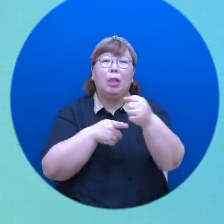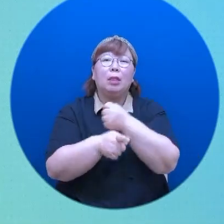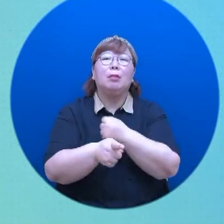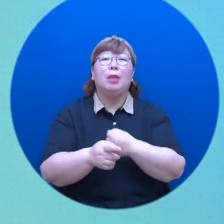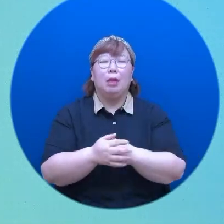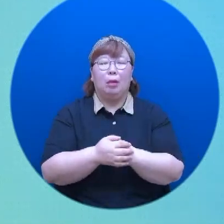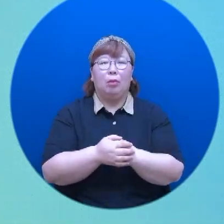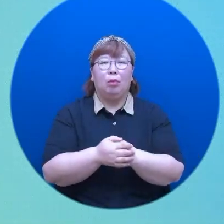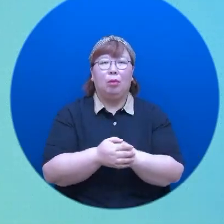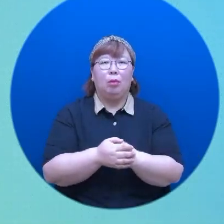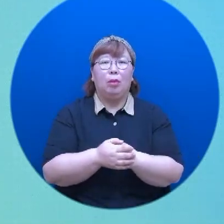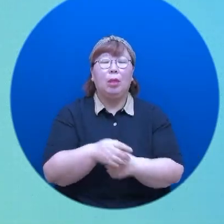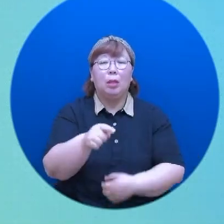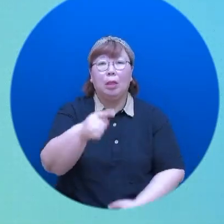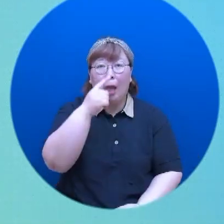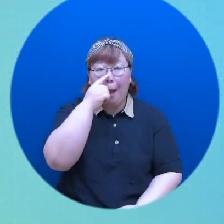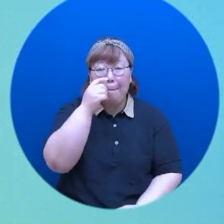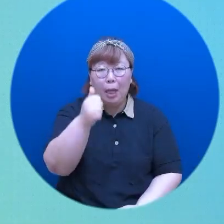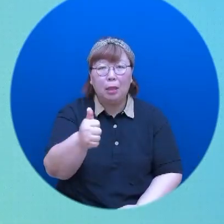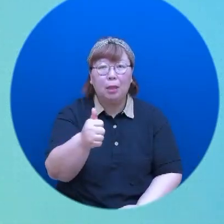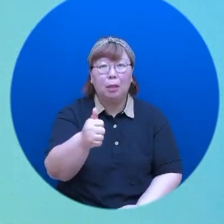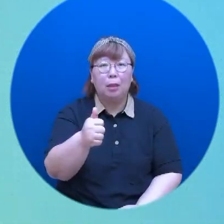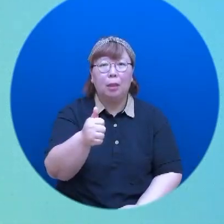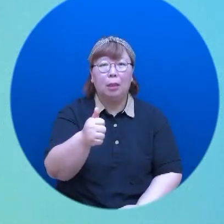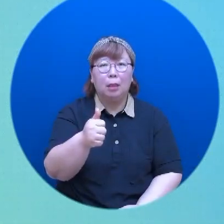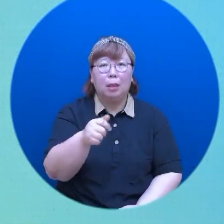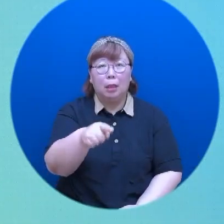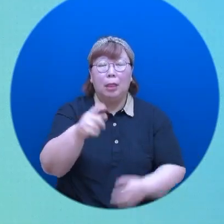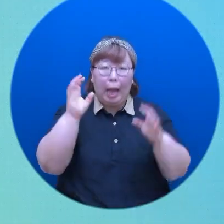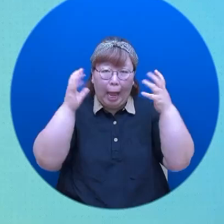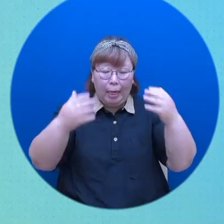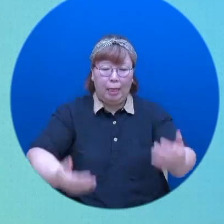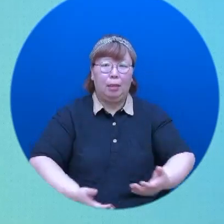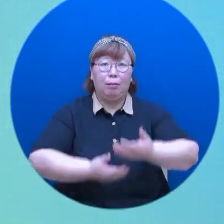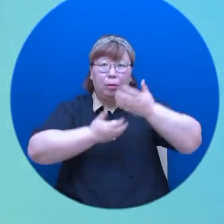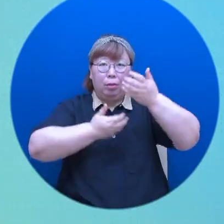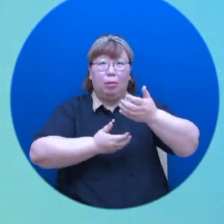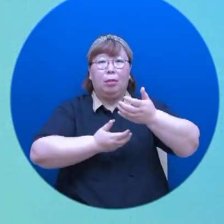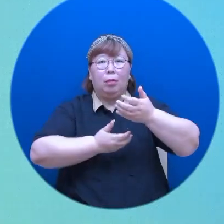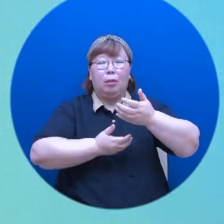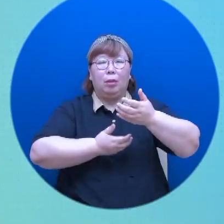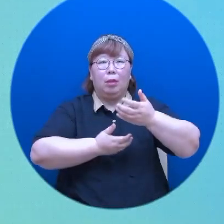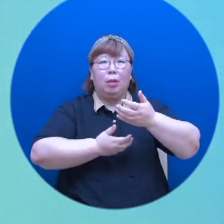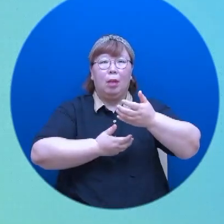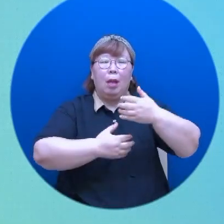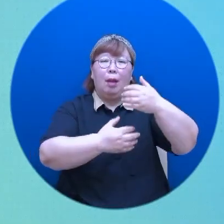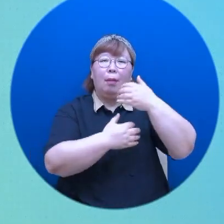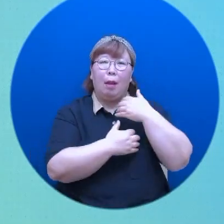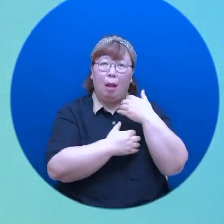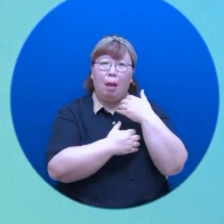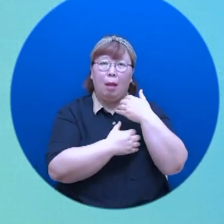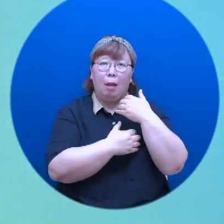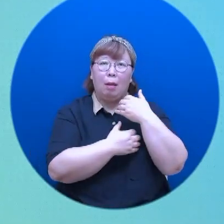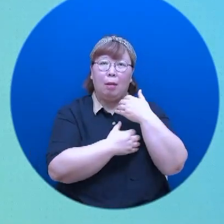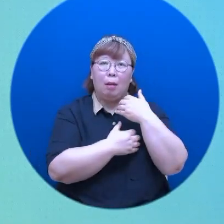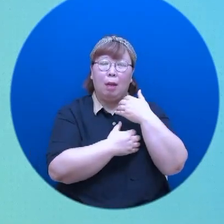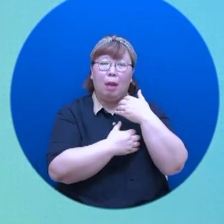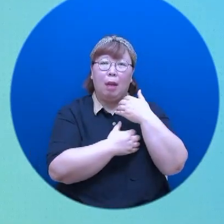그때 아빠는 그 아이를 번쩍 들어 올립니다. 그리고 품에